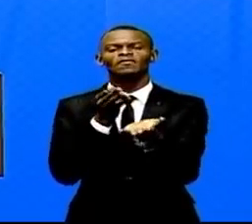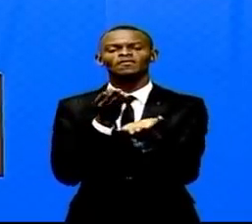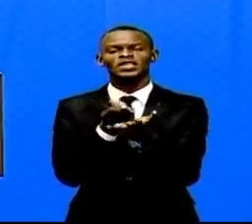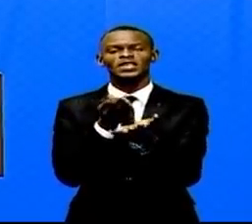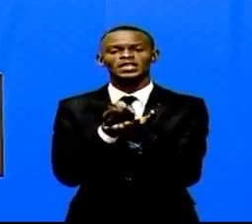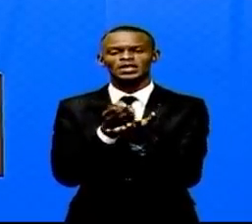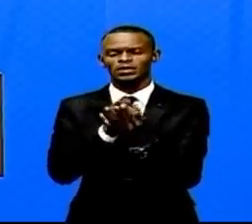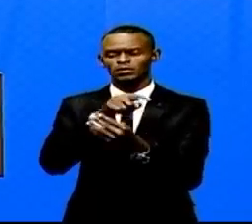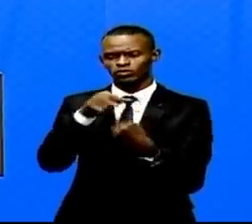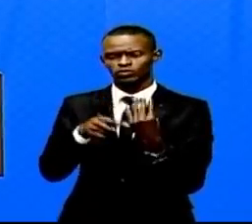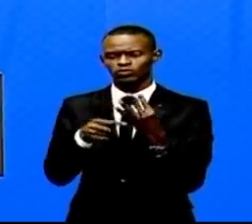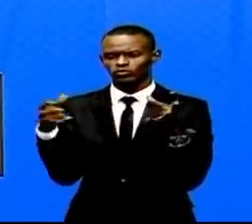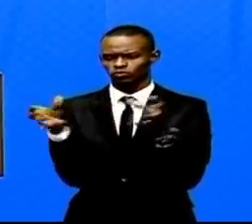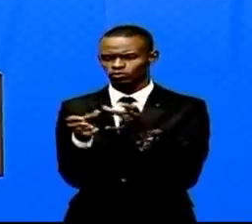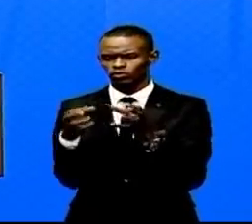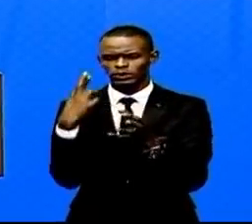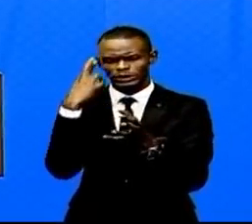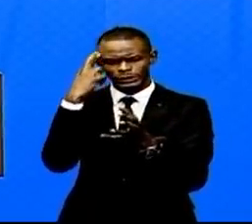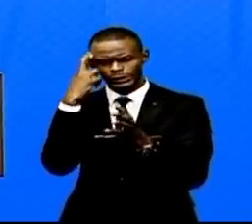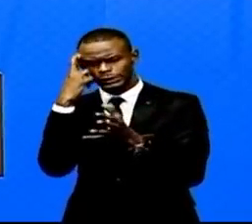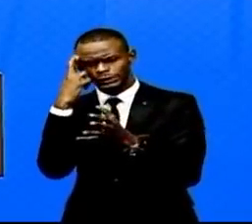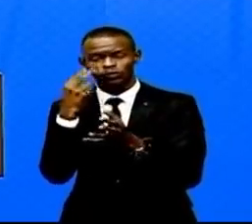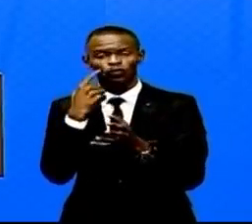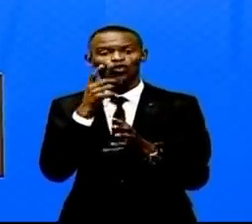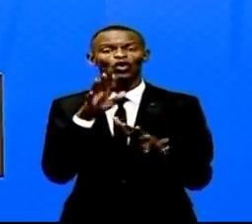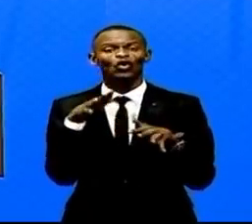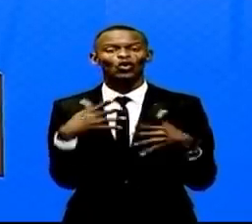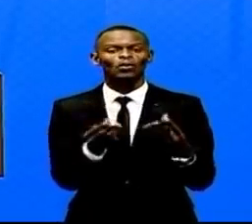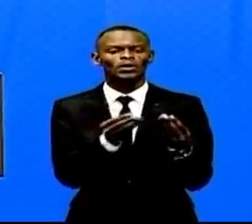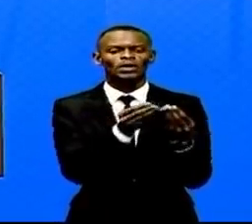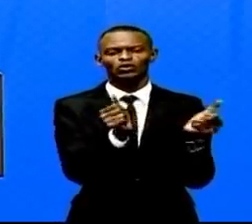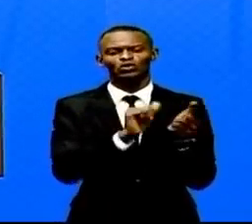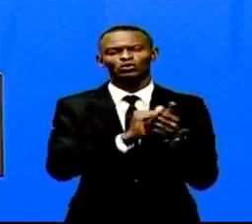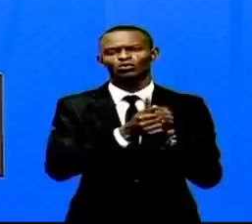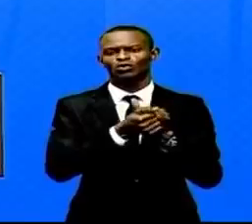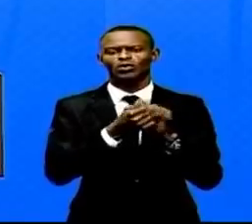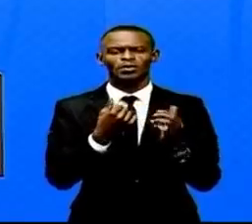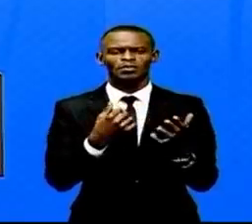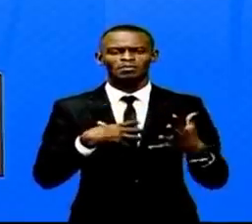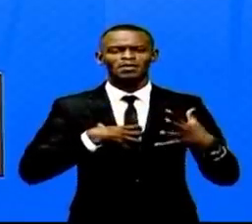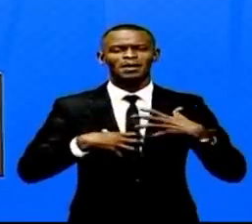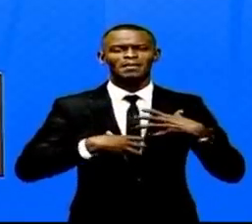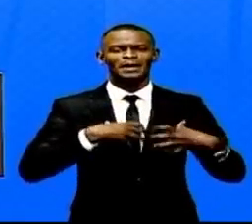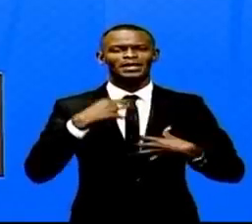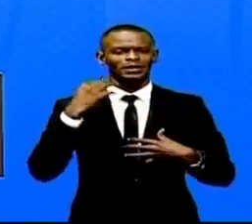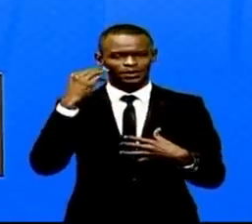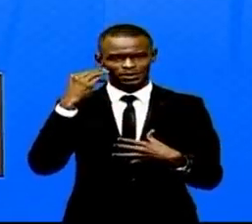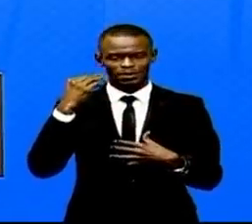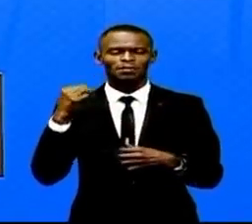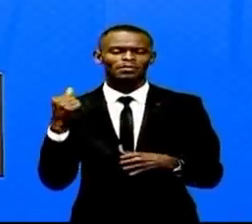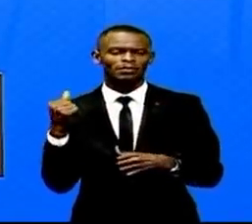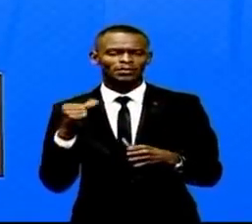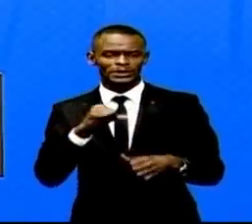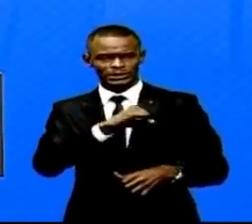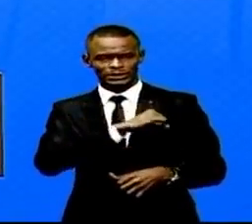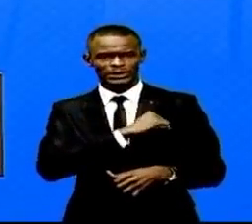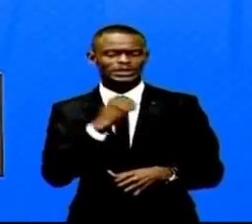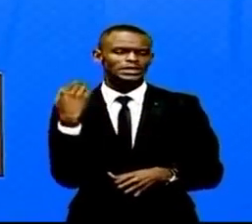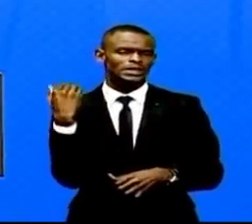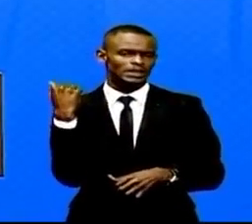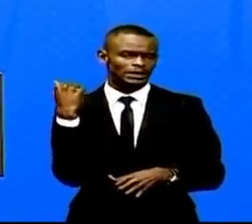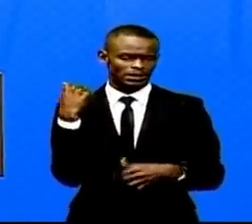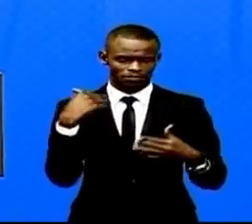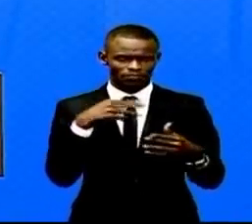réponses appropriées aux revendications de médecins et autres professionnels de la santé non médecins. 4. De